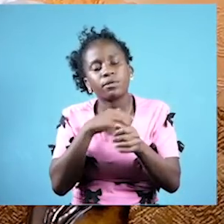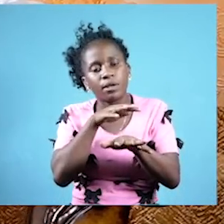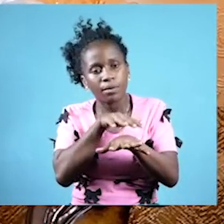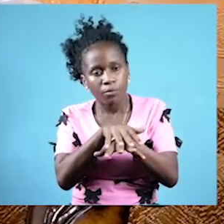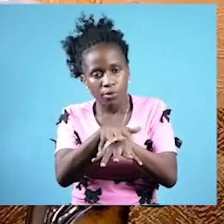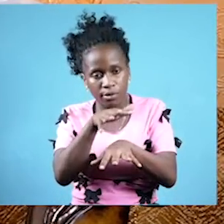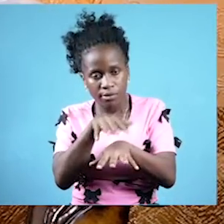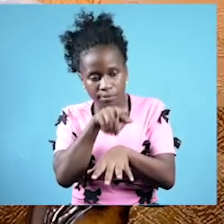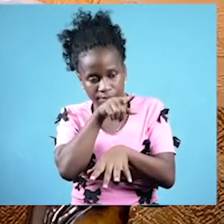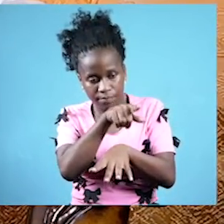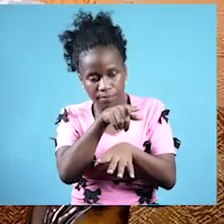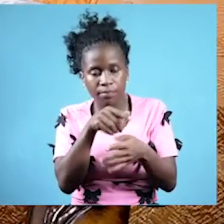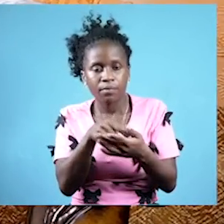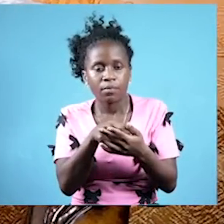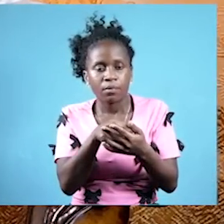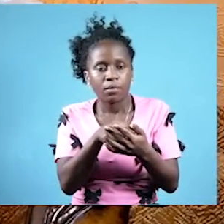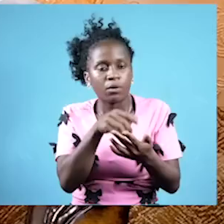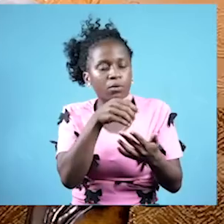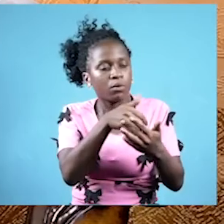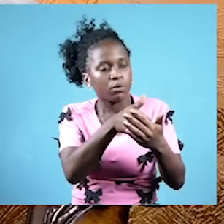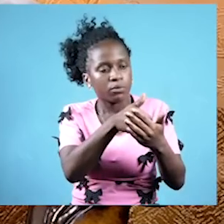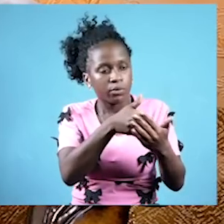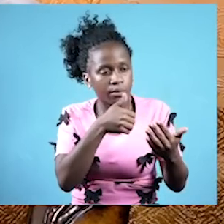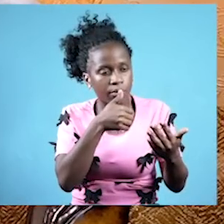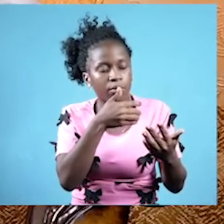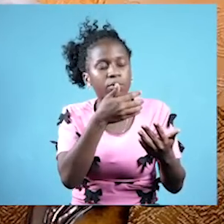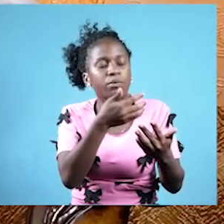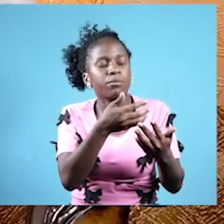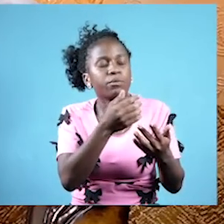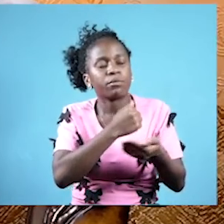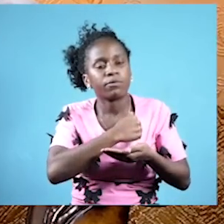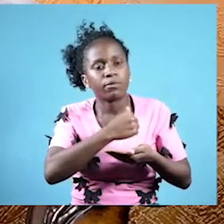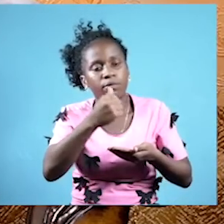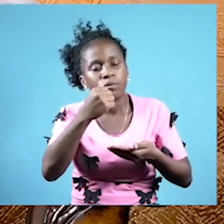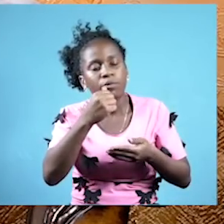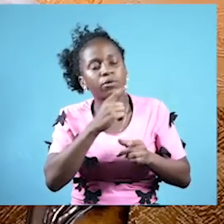umefanikiwa kwa sababu umefuata mwenendo wa Bwana Mtume, ingawa sio Muislamu,